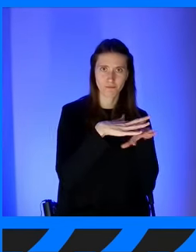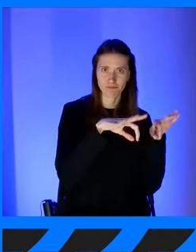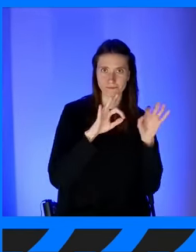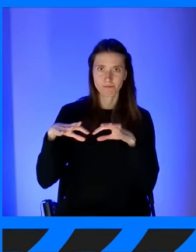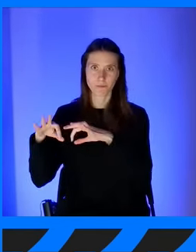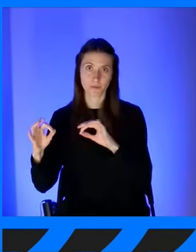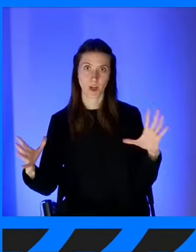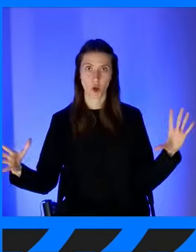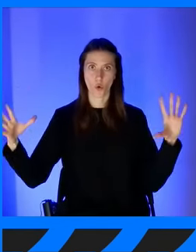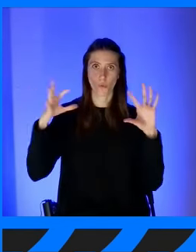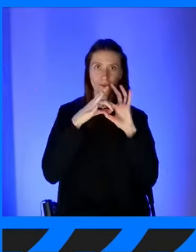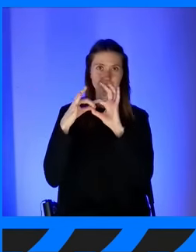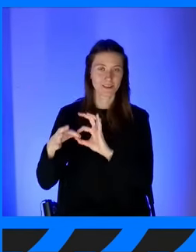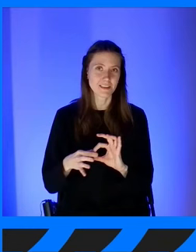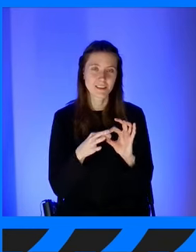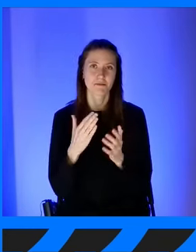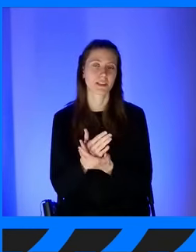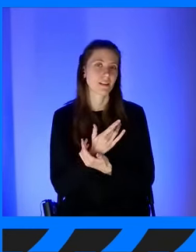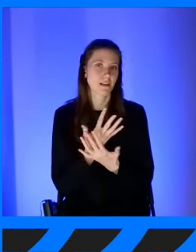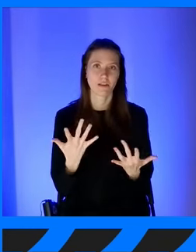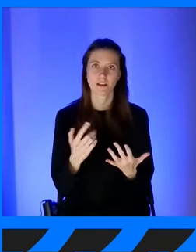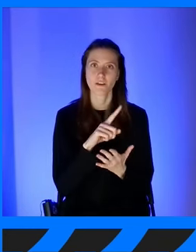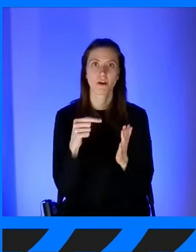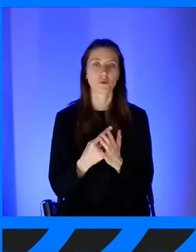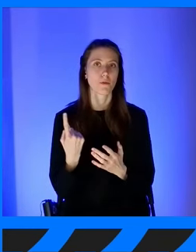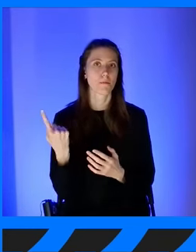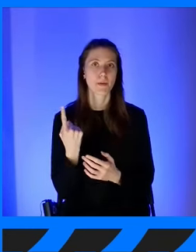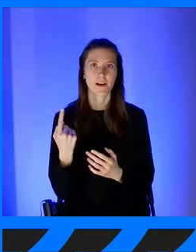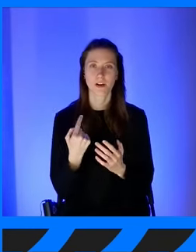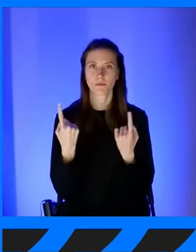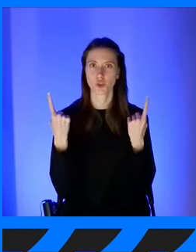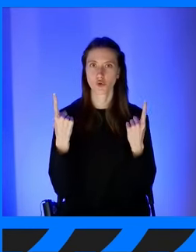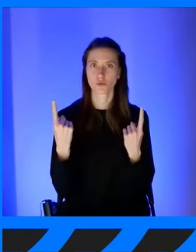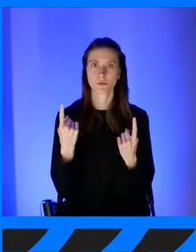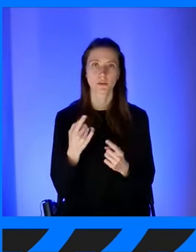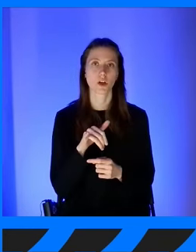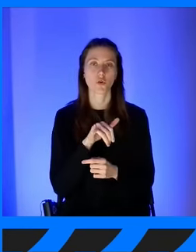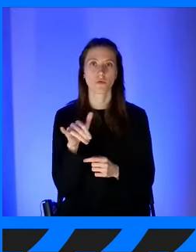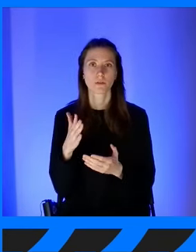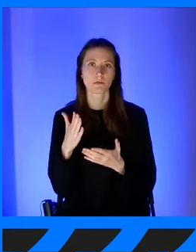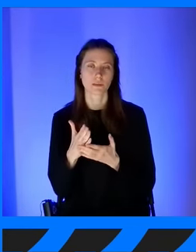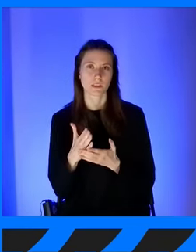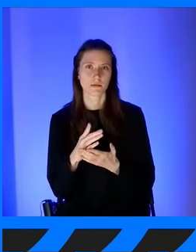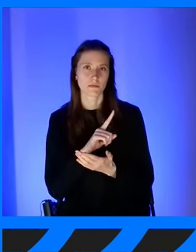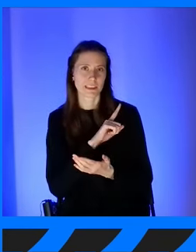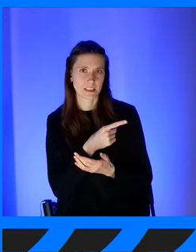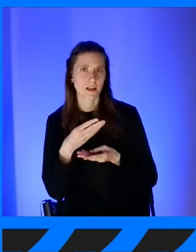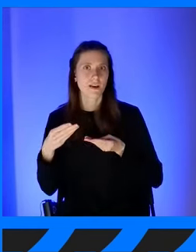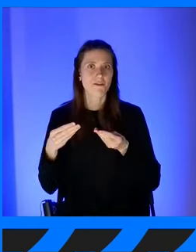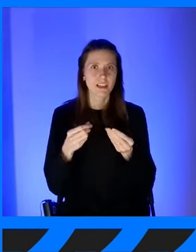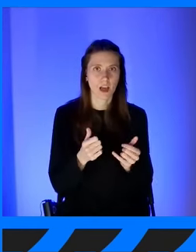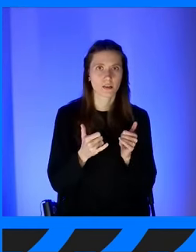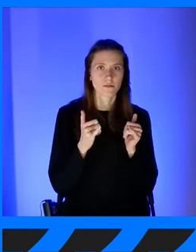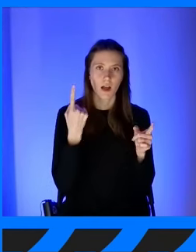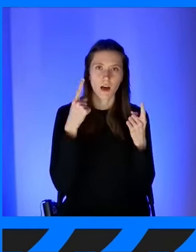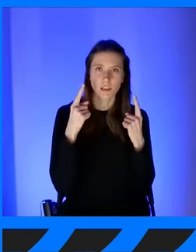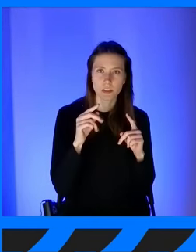два вопроса собственно первое глобально Это насколько вы сильное влияние имеете на разработку То есть если есть